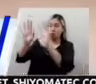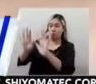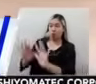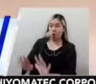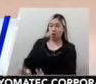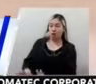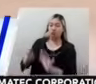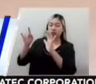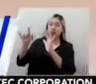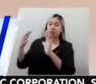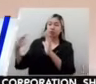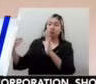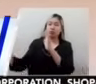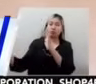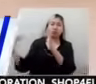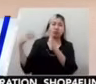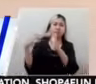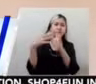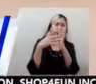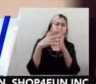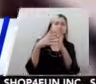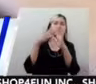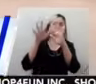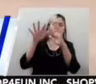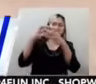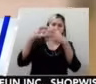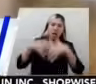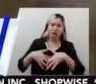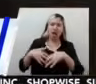ng tubig mula sa Antipolo, kaya mabilis